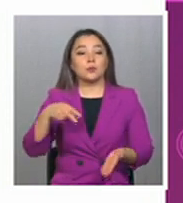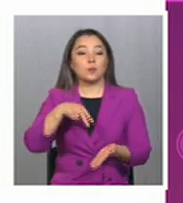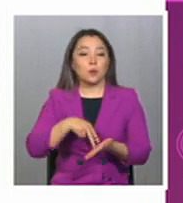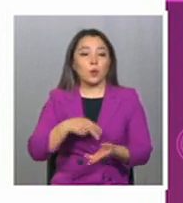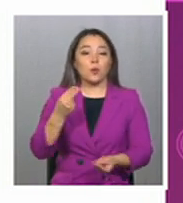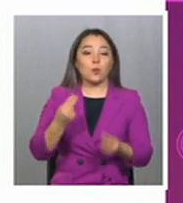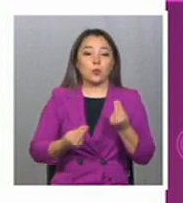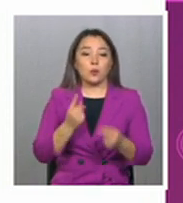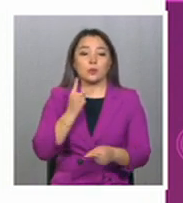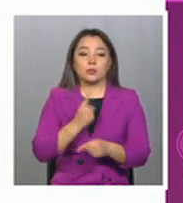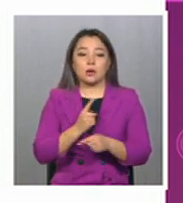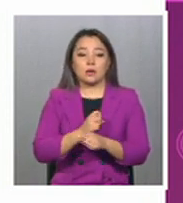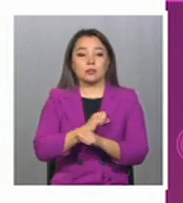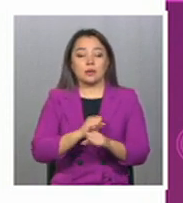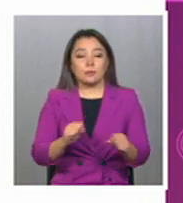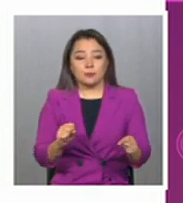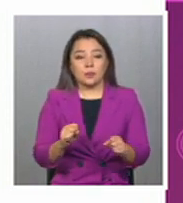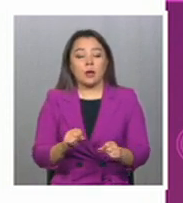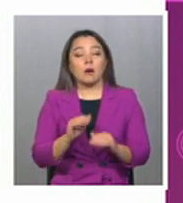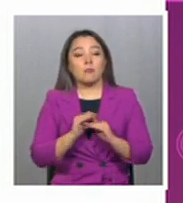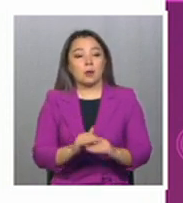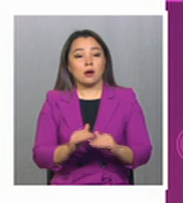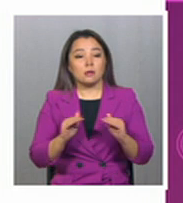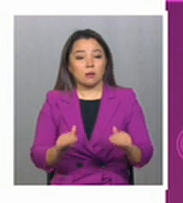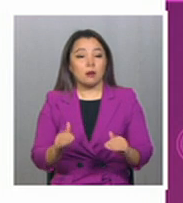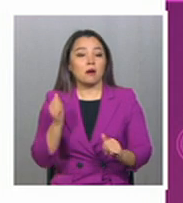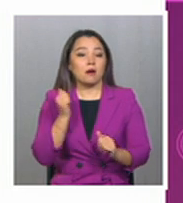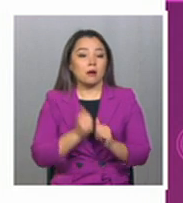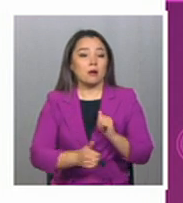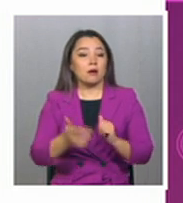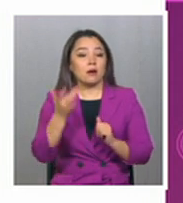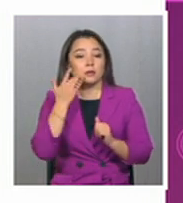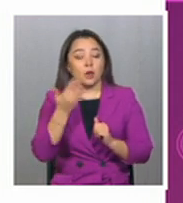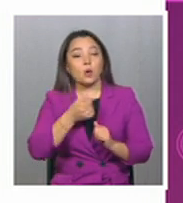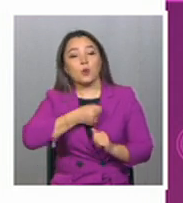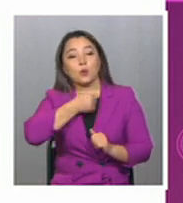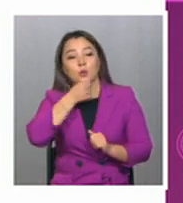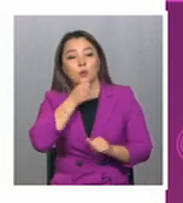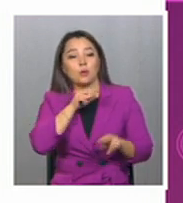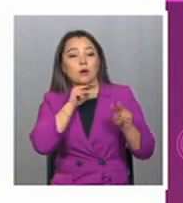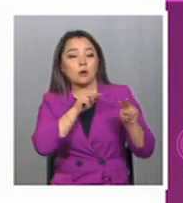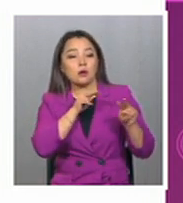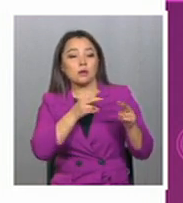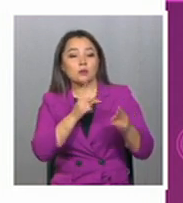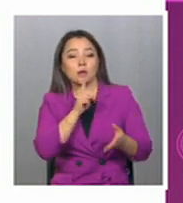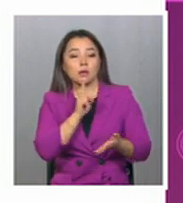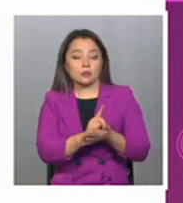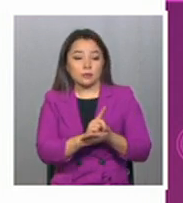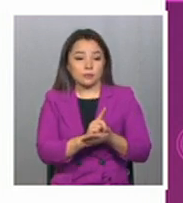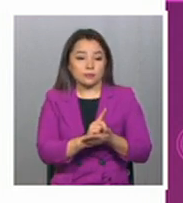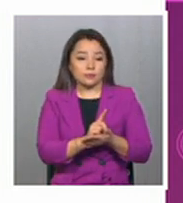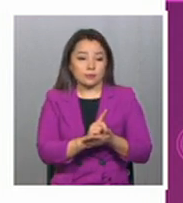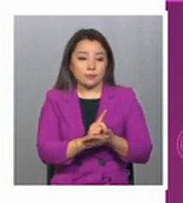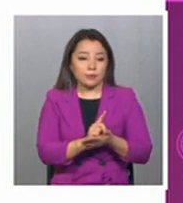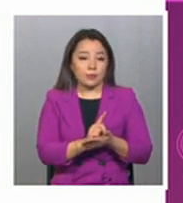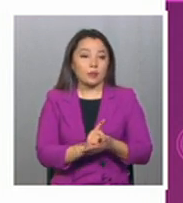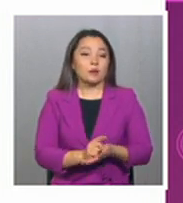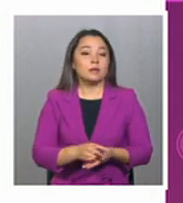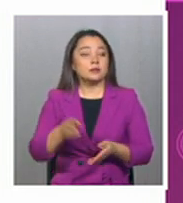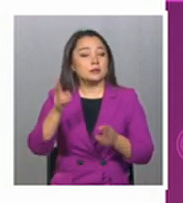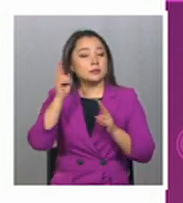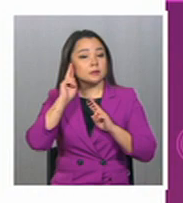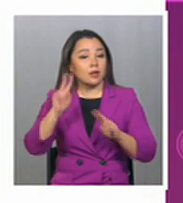ойнауға болмайды екен. Балалар әрдайым үлкендердің қарауында болу керек екен. Таныс